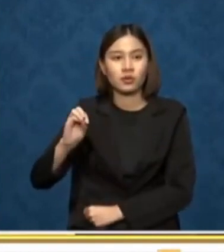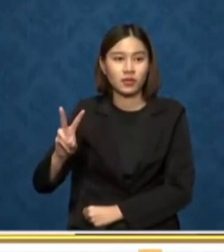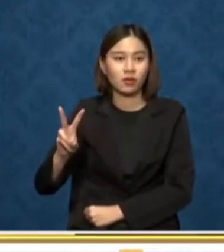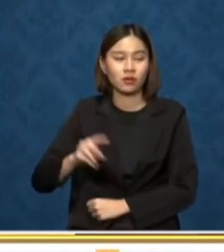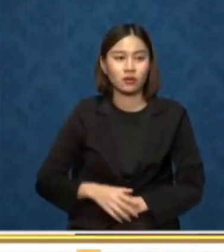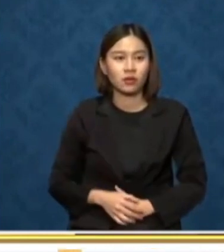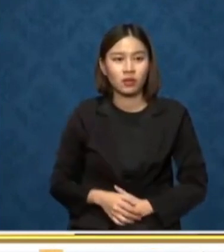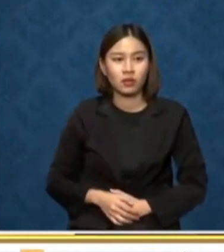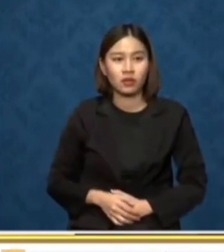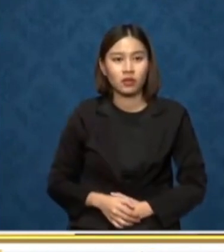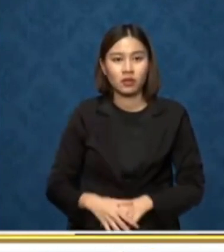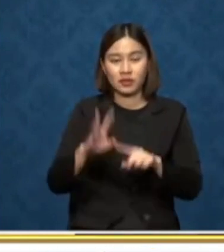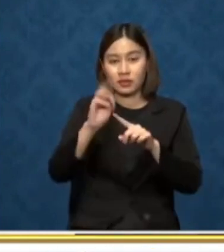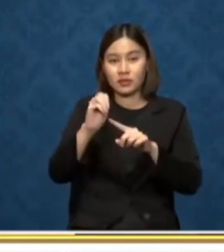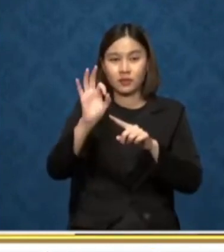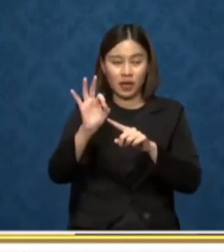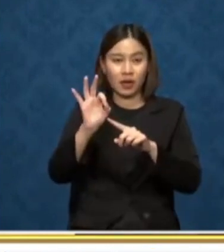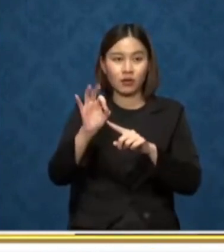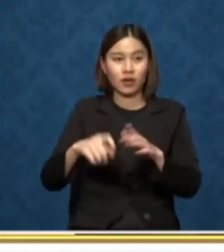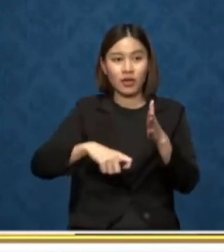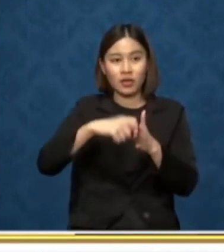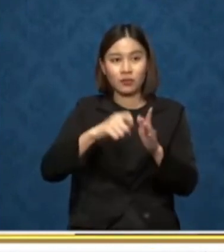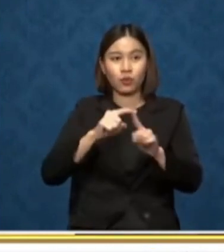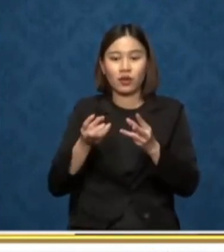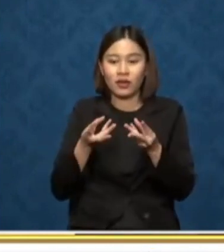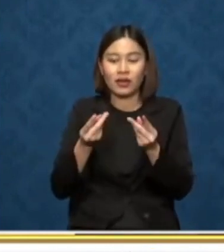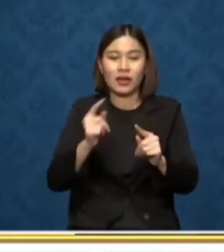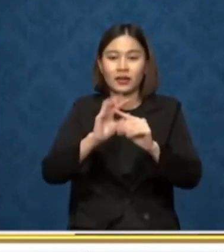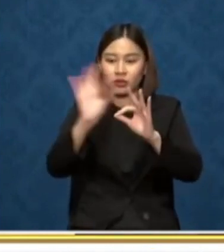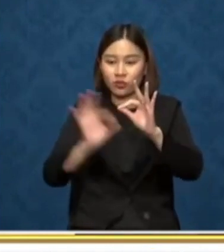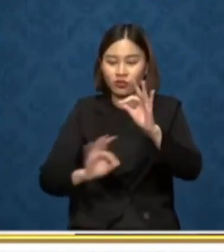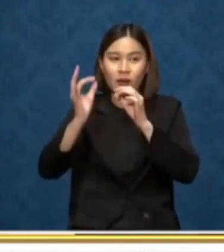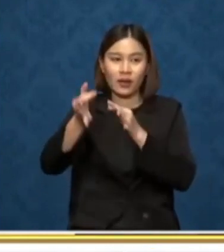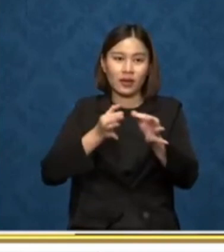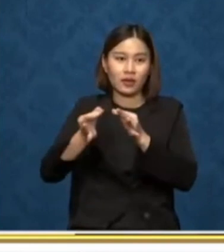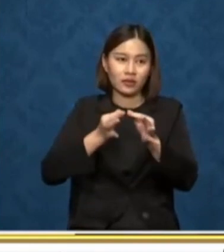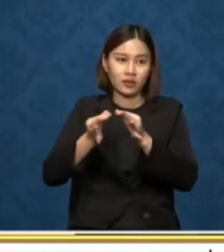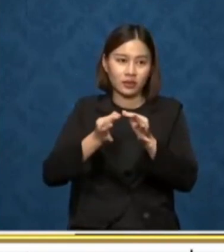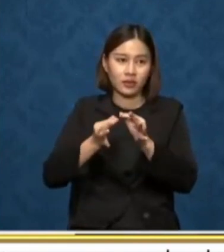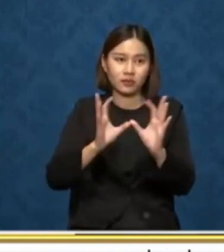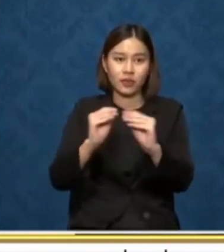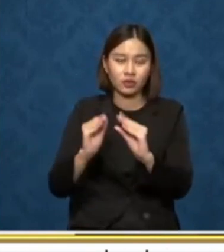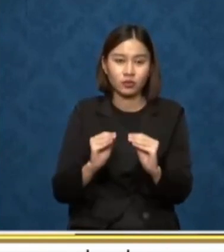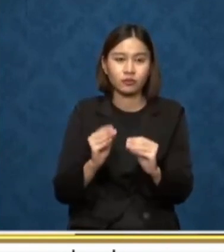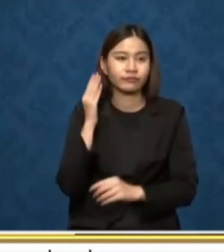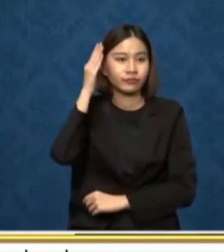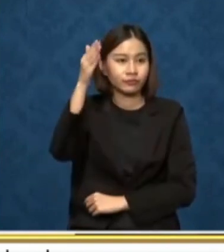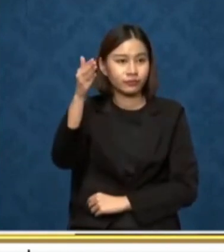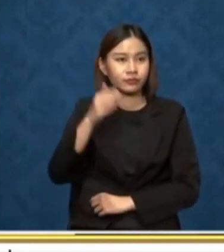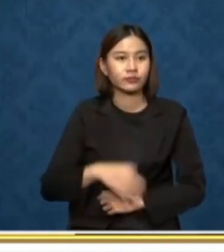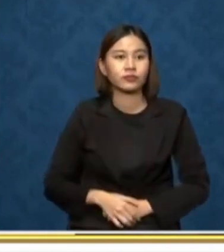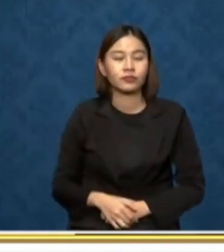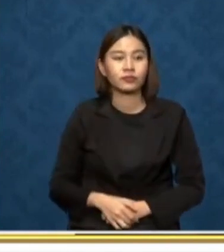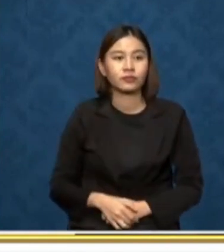2562ข้อ49ส่วนเหตุผลและรายละเอียดจะได้ชี้แจงในที่ประชุมในสภาต่อไปครับ